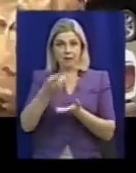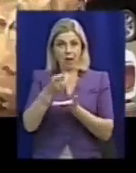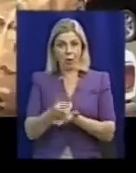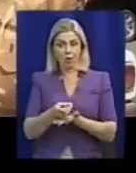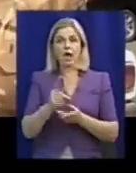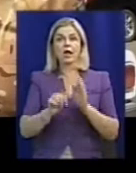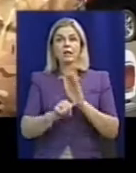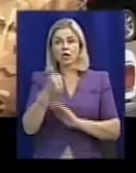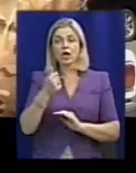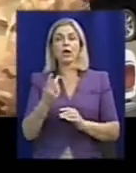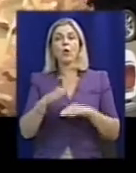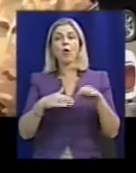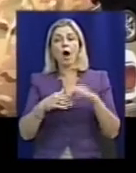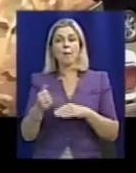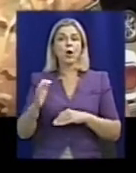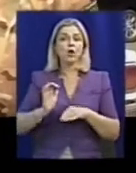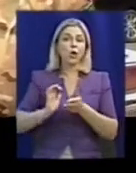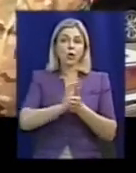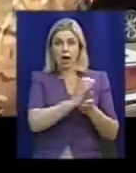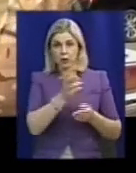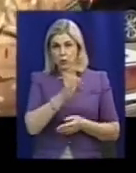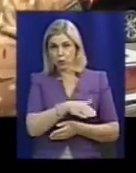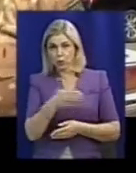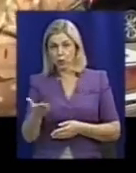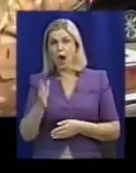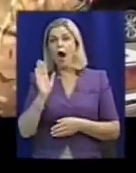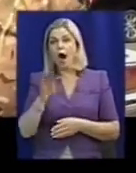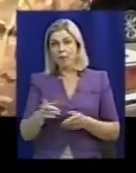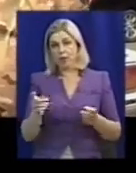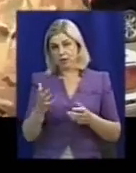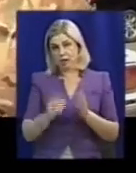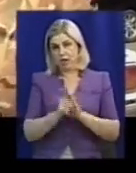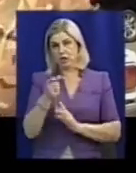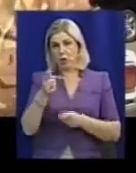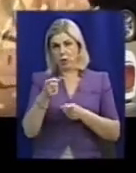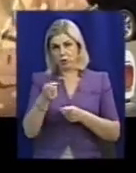почали руками якби один одного штовхати. Після цього вже пішла вхід зброя.